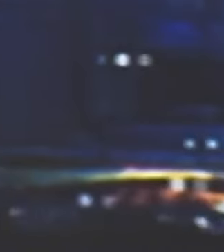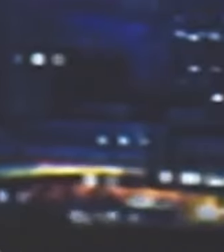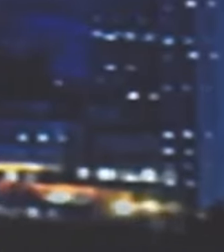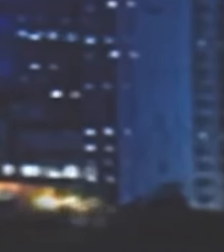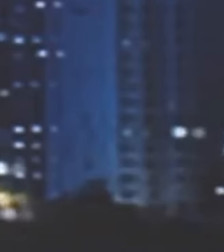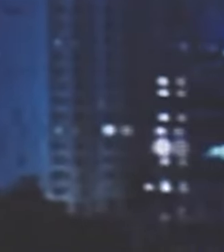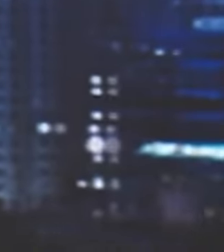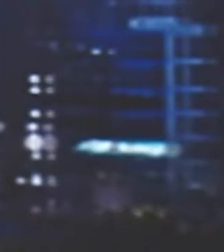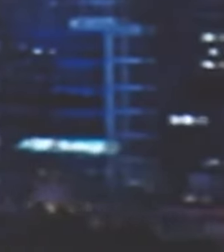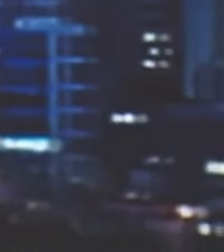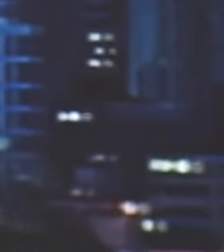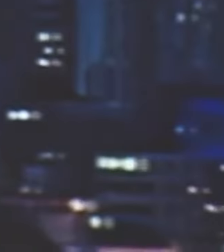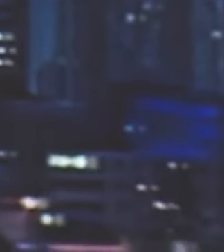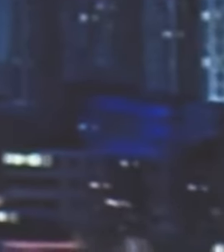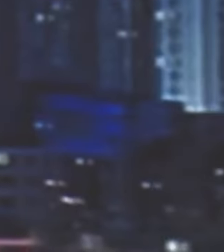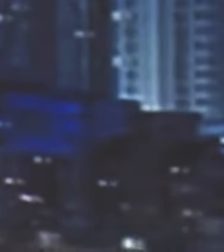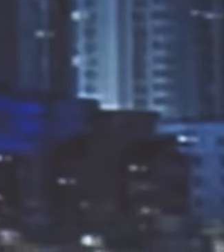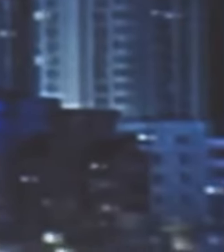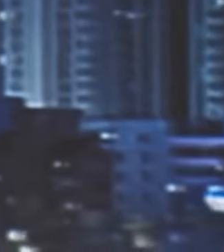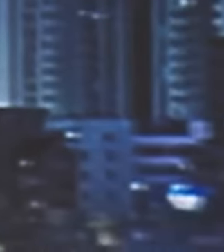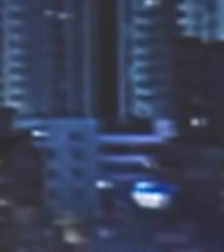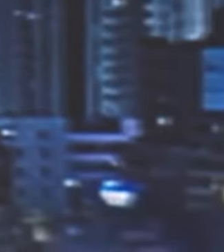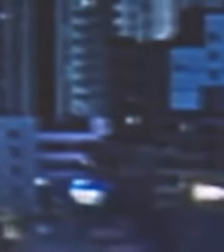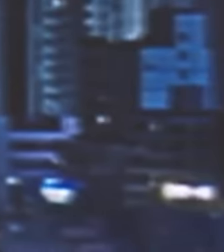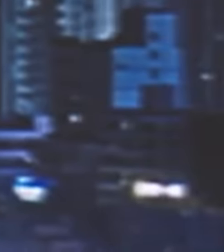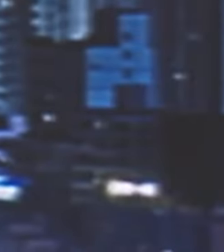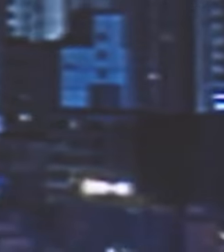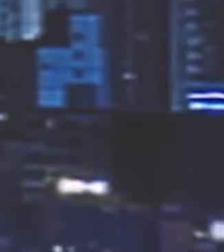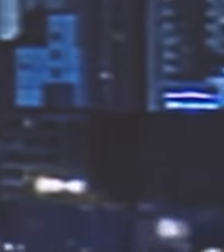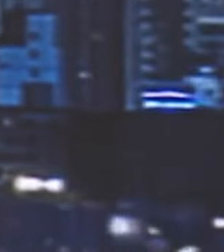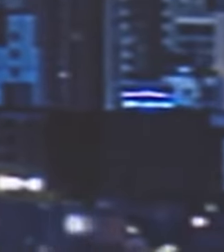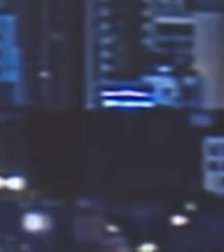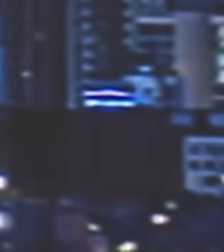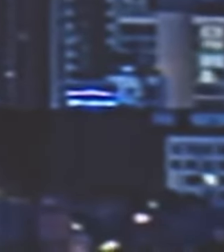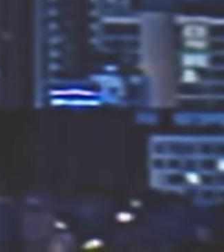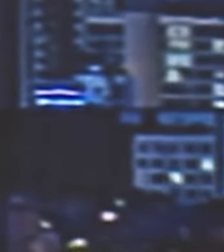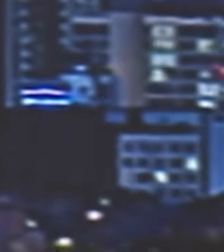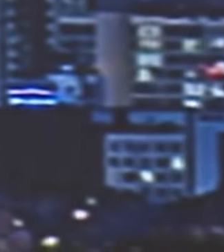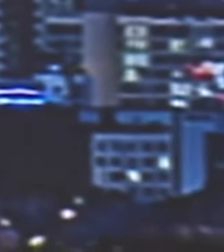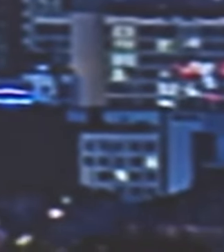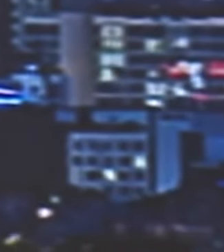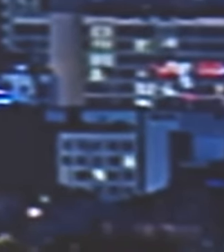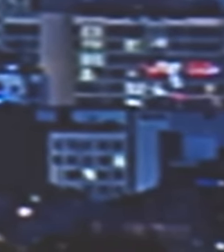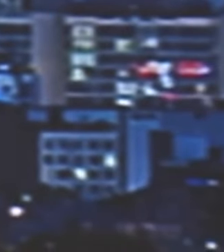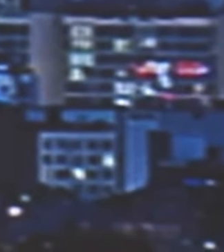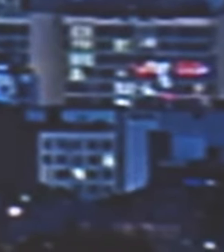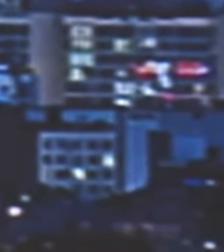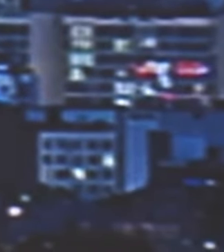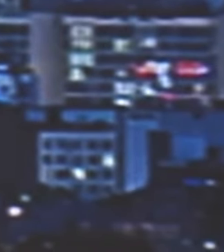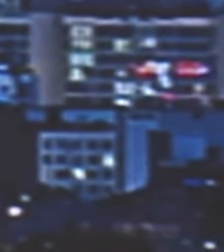JTBC 뉴스를 시청해 주신 여러분 고맙습니다. 저희는 저녁 6시 50분 뉴스룸에서 뵙겠습니다.